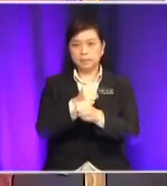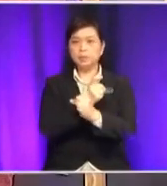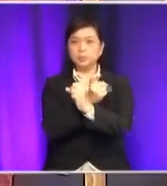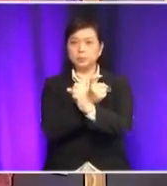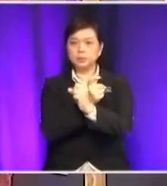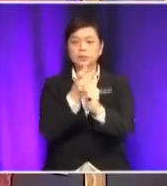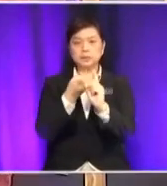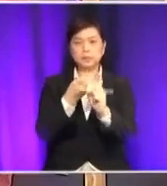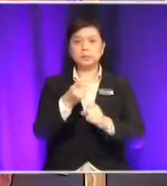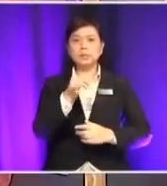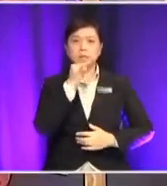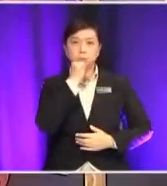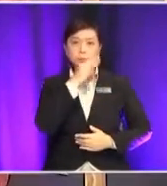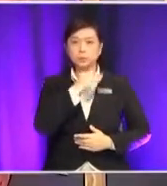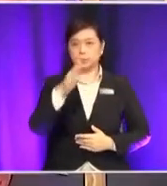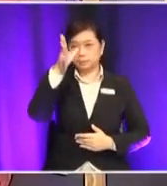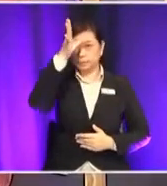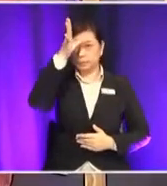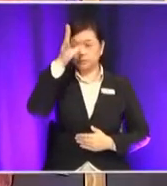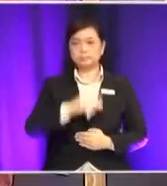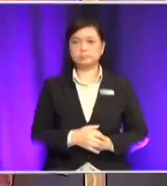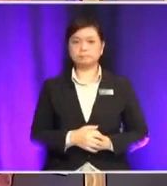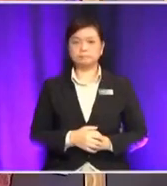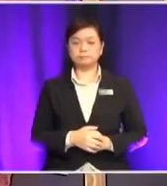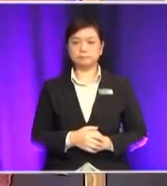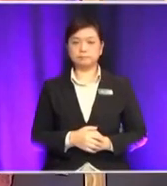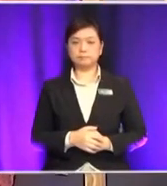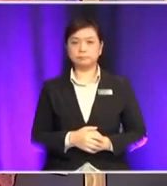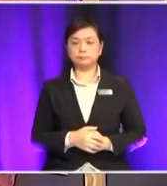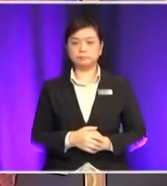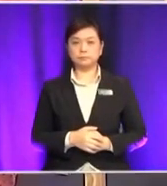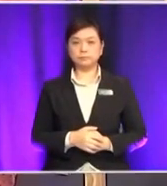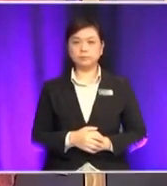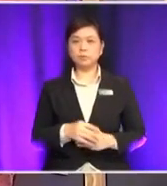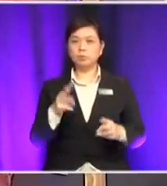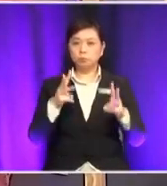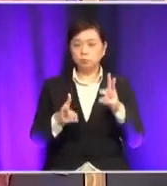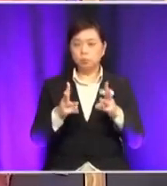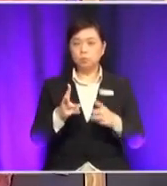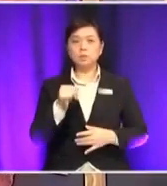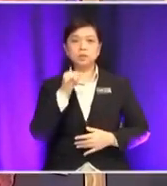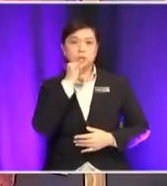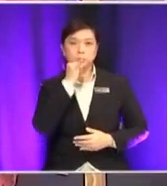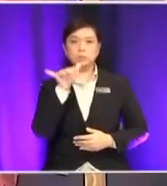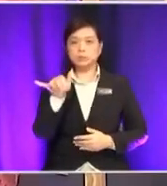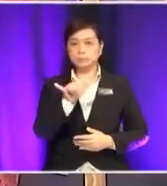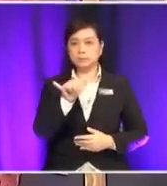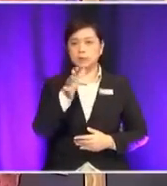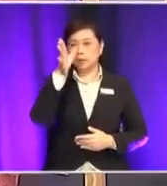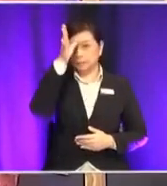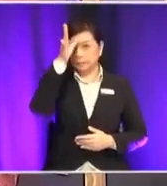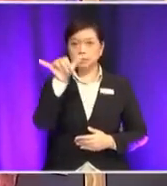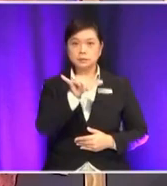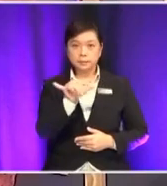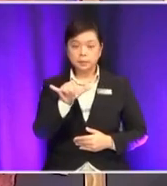meiosis daya memastikan keris ini amat unik walaupun ibu sama ayah sama Mungkin adik beradik krispun lain-lain